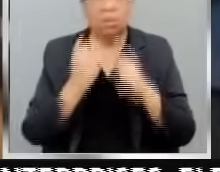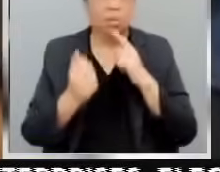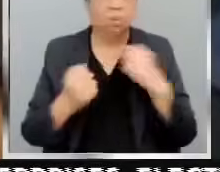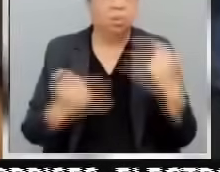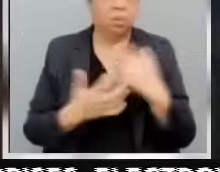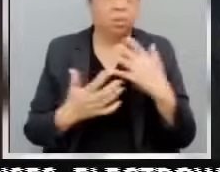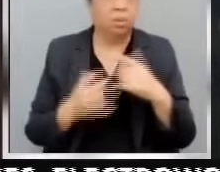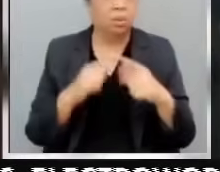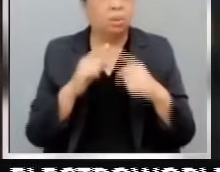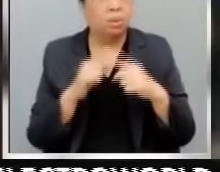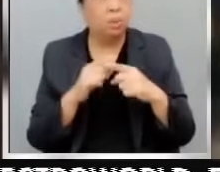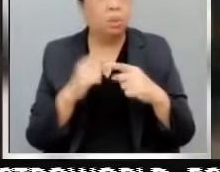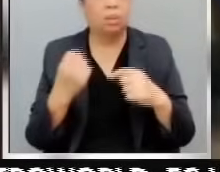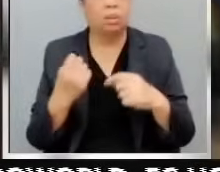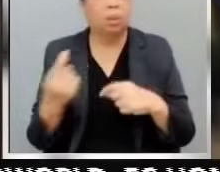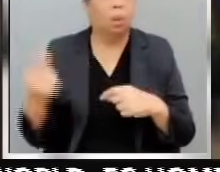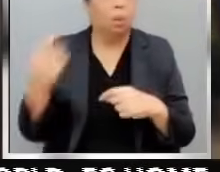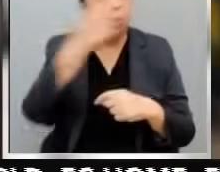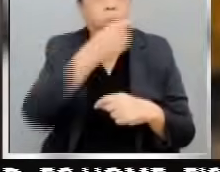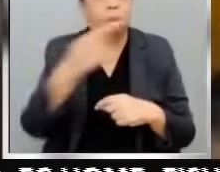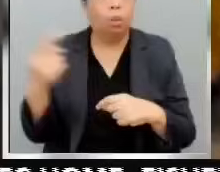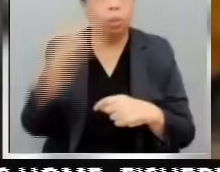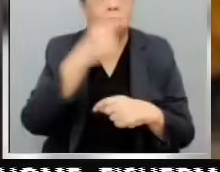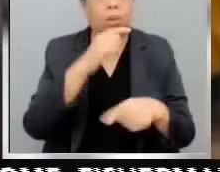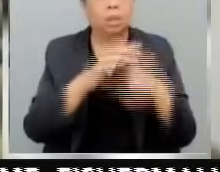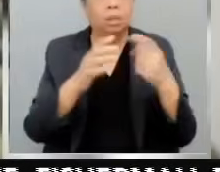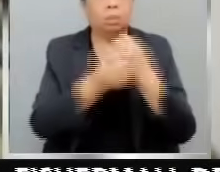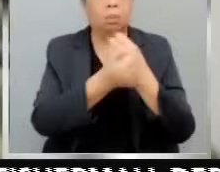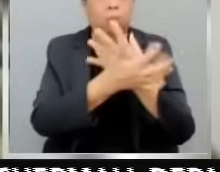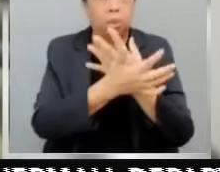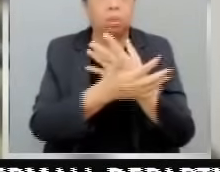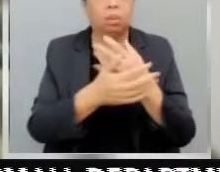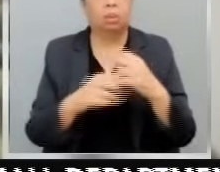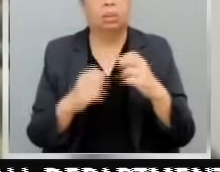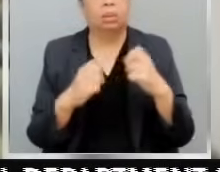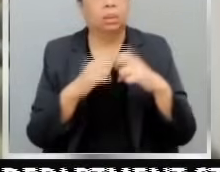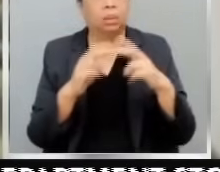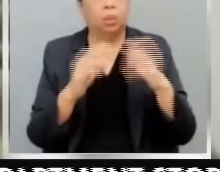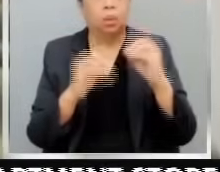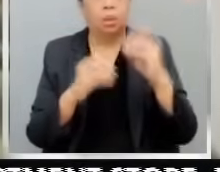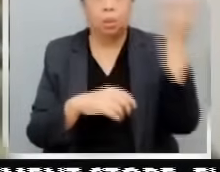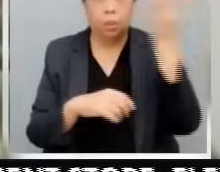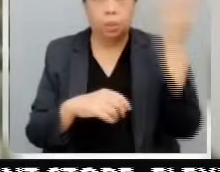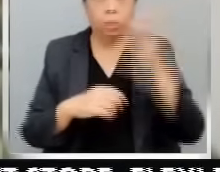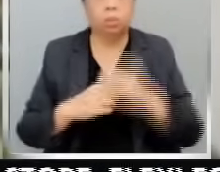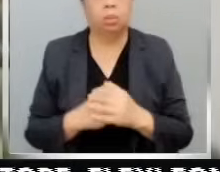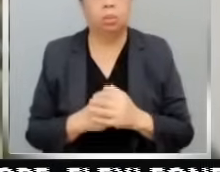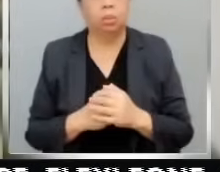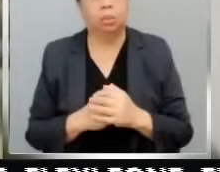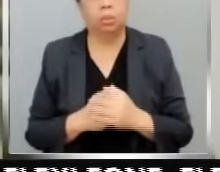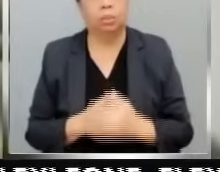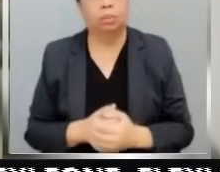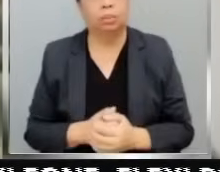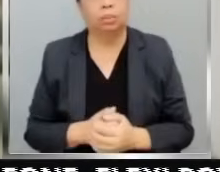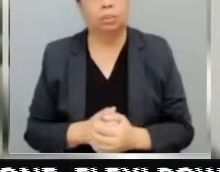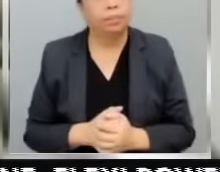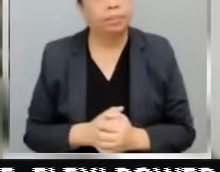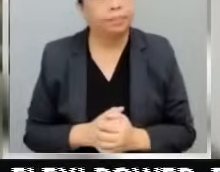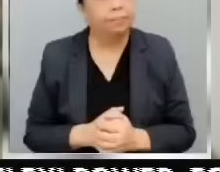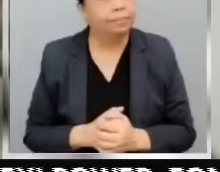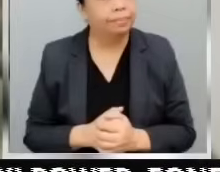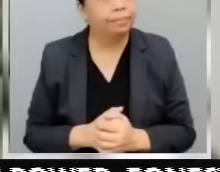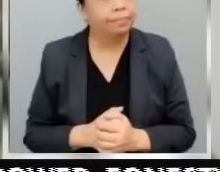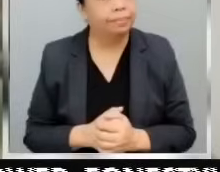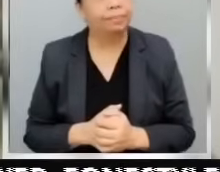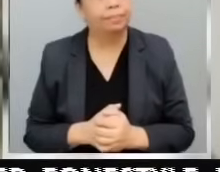mga raketot na yun. Minsan may sumasabog na walang sirena. Kung yung mga raket at saka ano, sanay na kami doon, dati pa yun